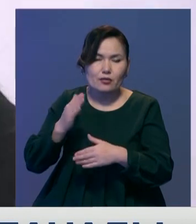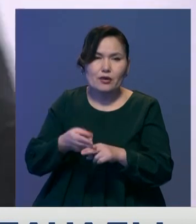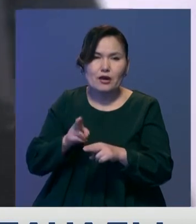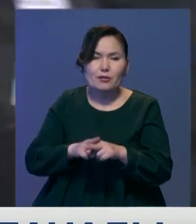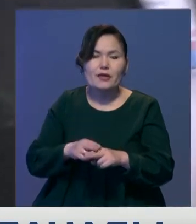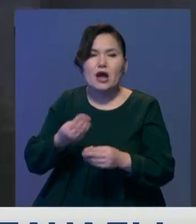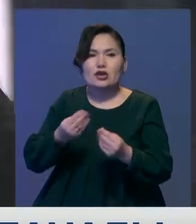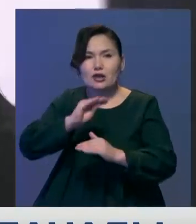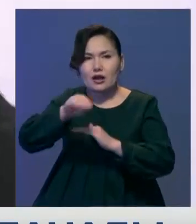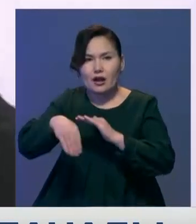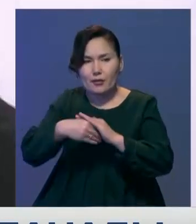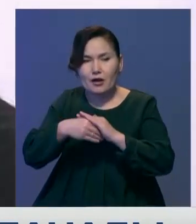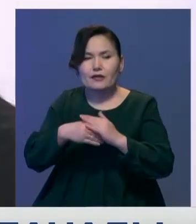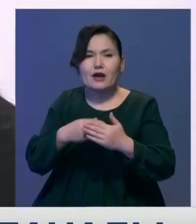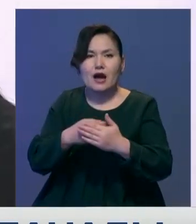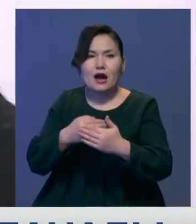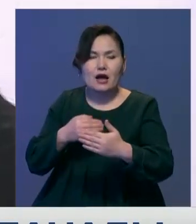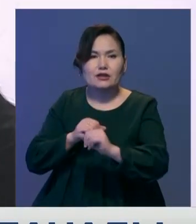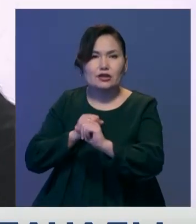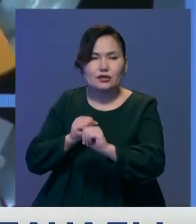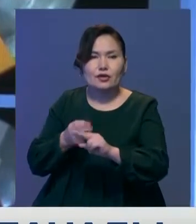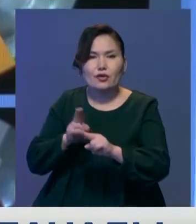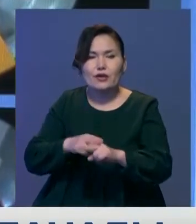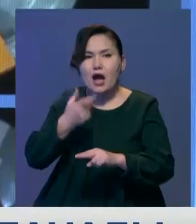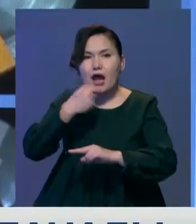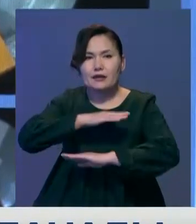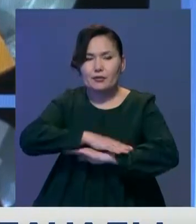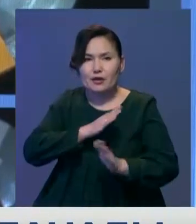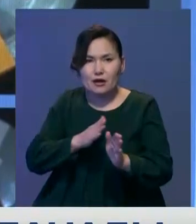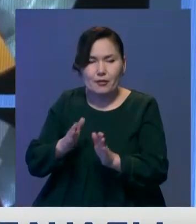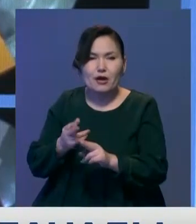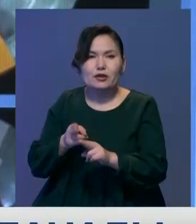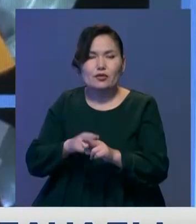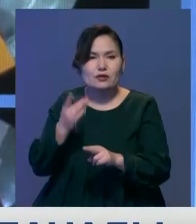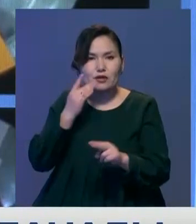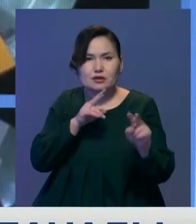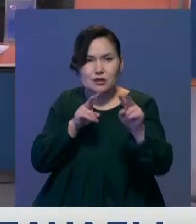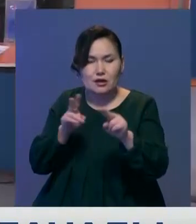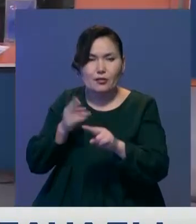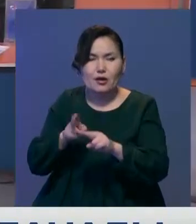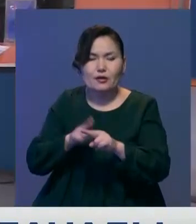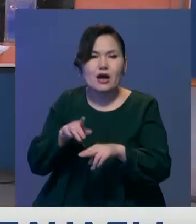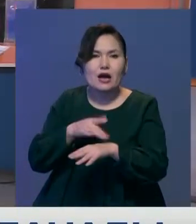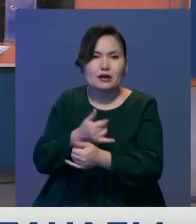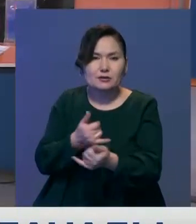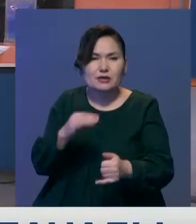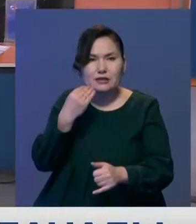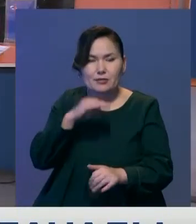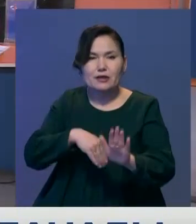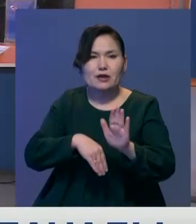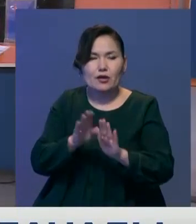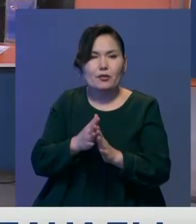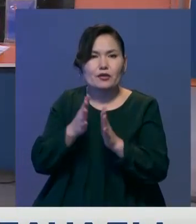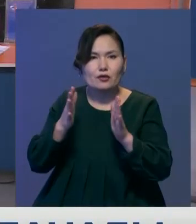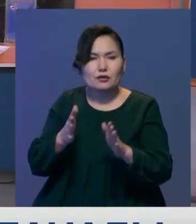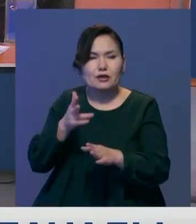фактілерін алдын алуға, қызметкерлер тарапынан әдеп нормаларын сақталуына, одан кейін барып қызметтің сапасын арттыруға көмектеседі